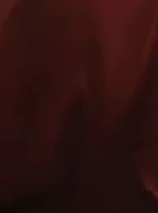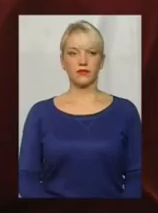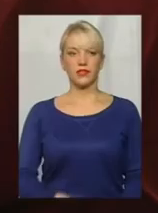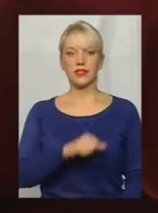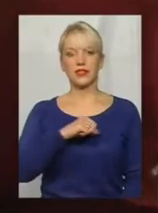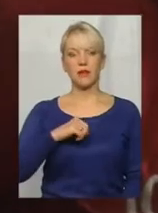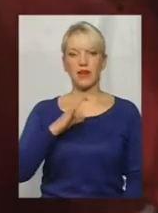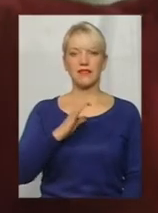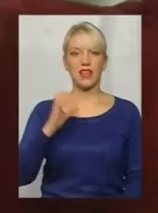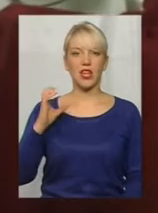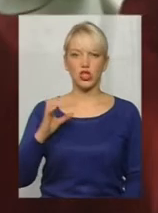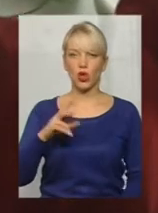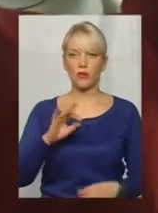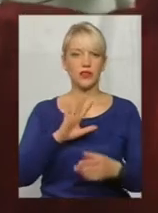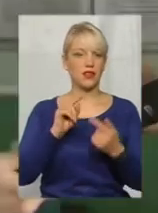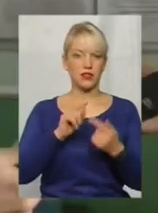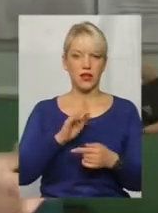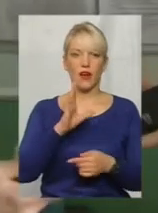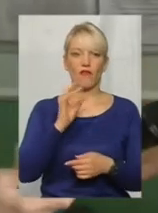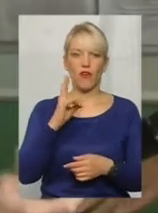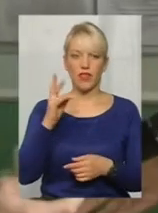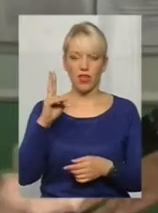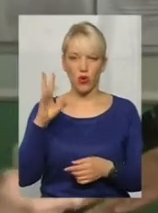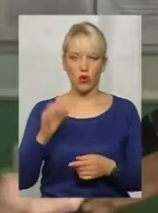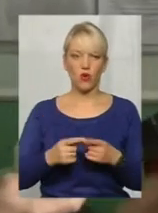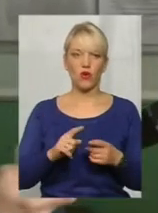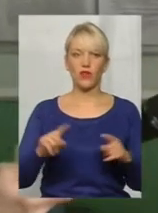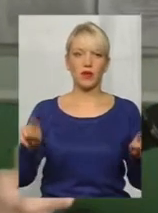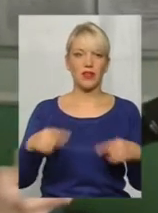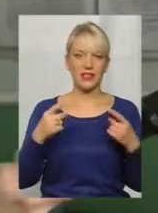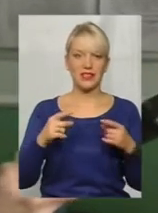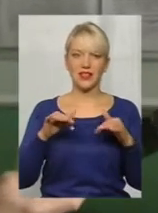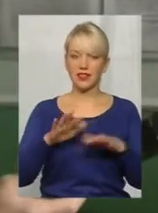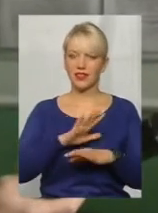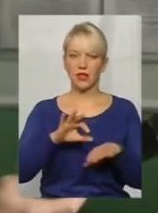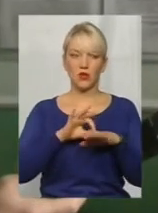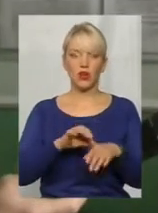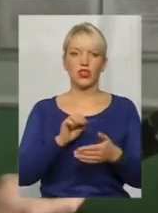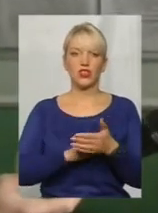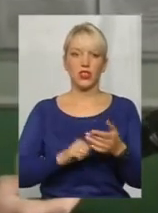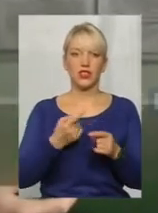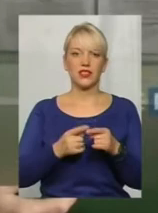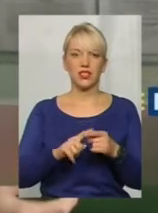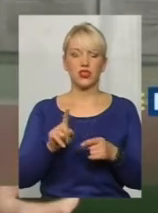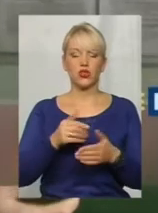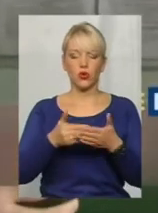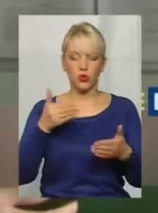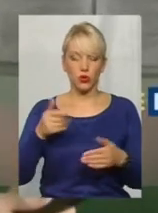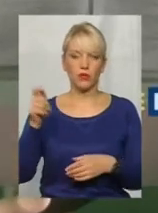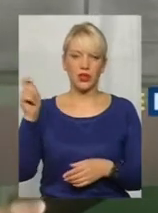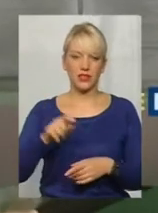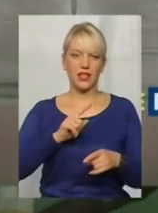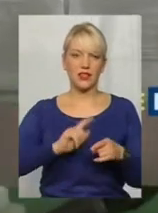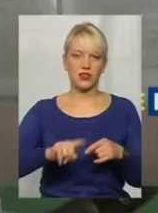Сама Світлана Слабіцька не заперечує. Андрієві Вовнянку реанімаційних дій не проводила. Через те, що до приїзду екстреної